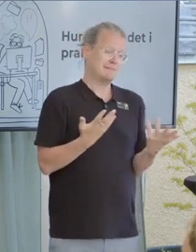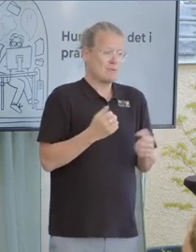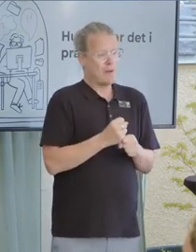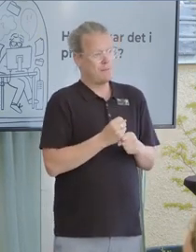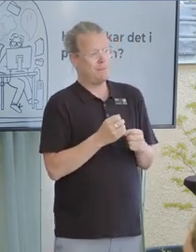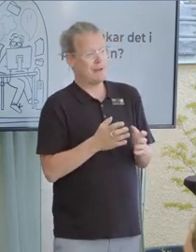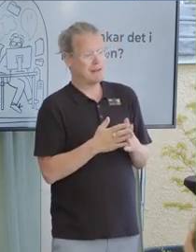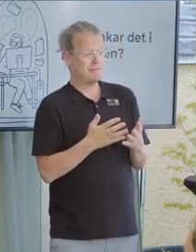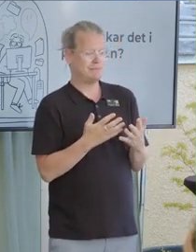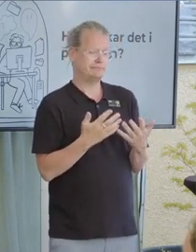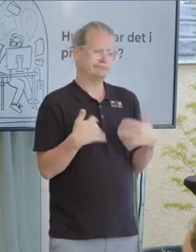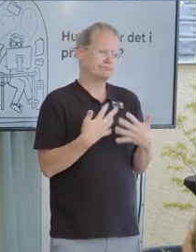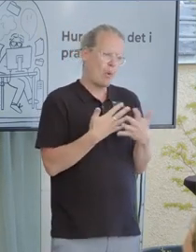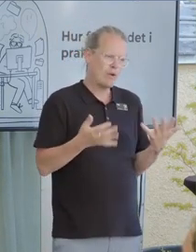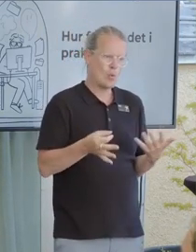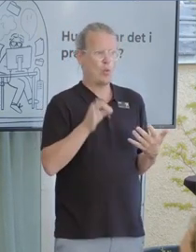också statistiskt